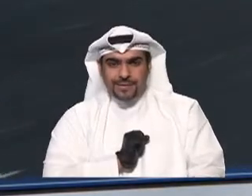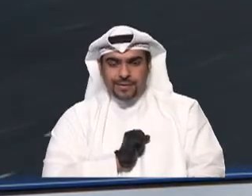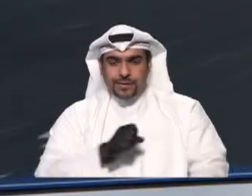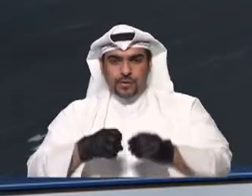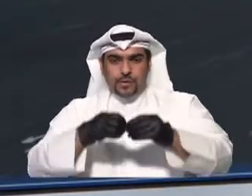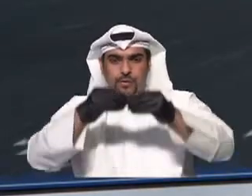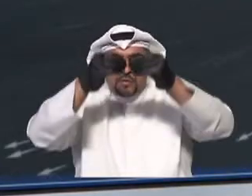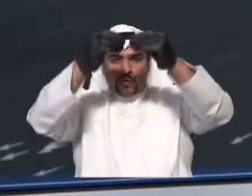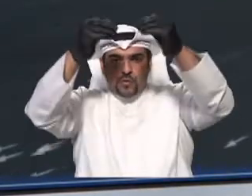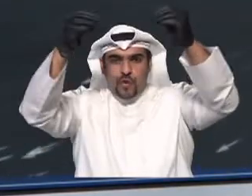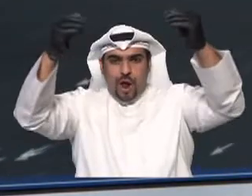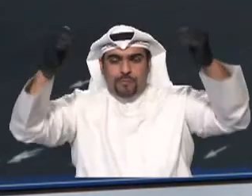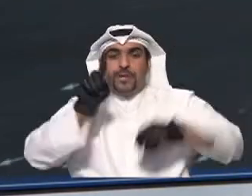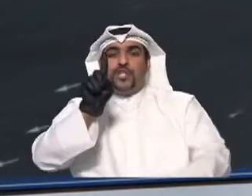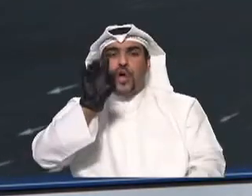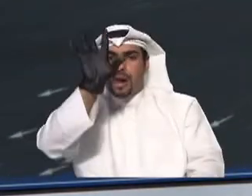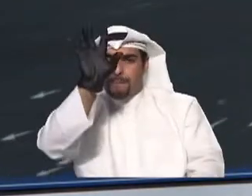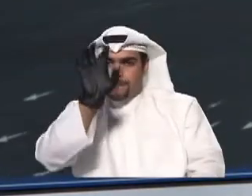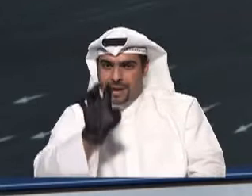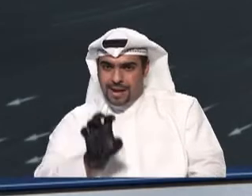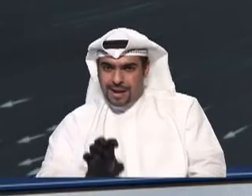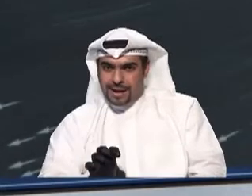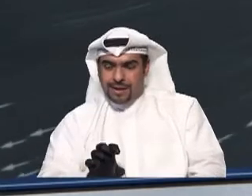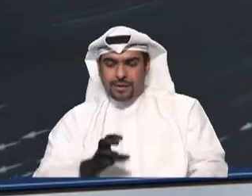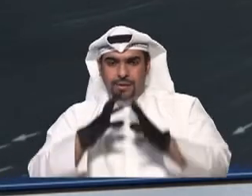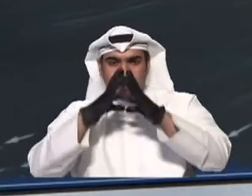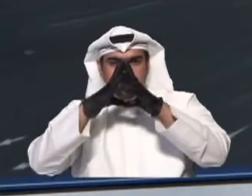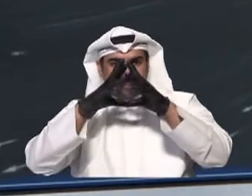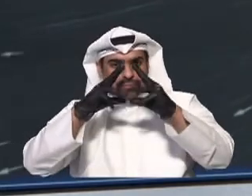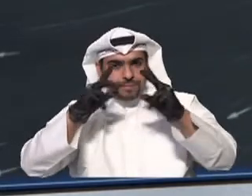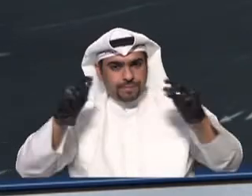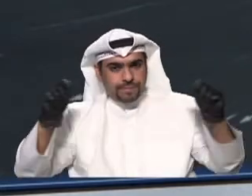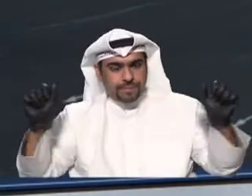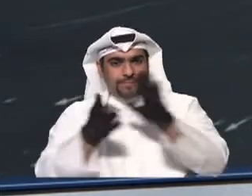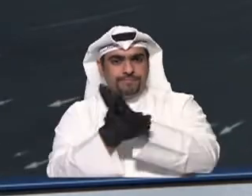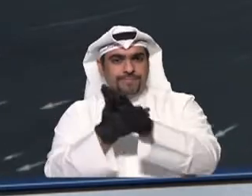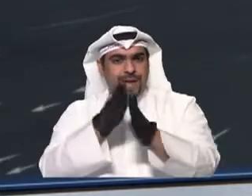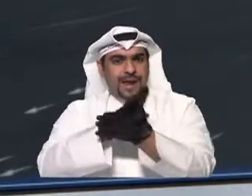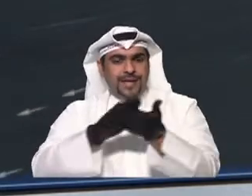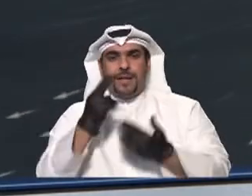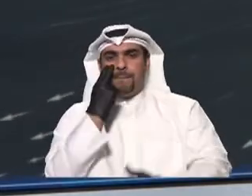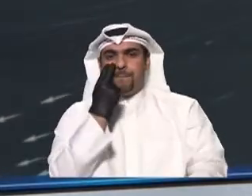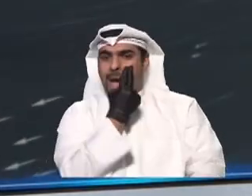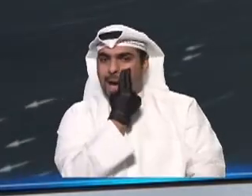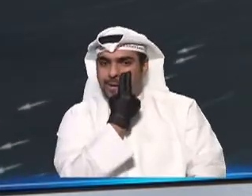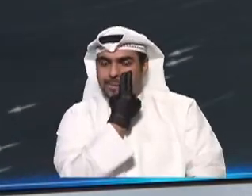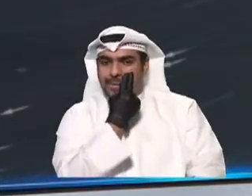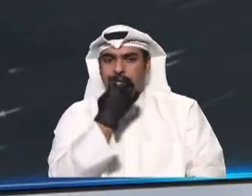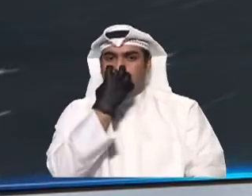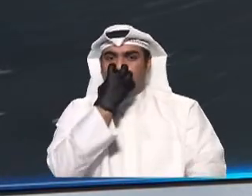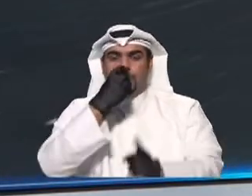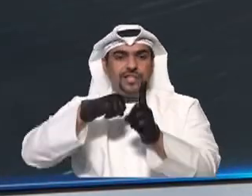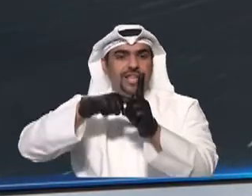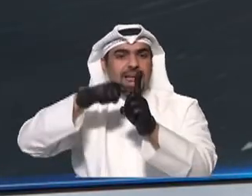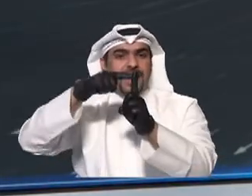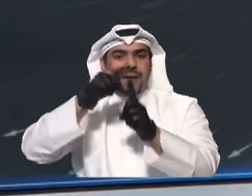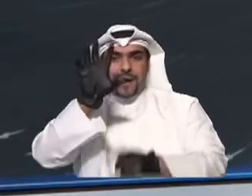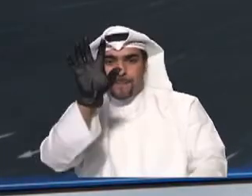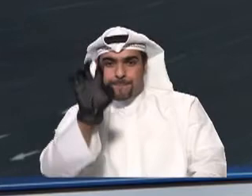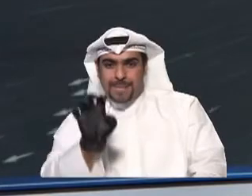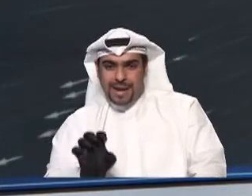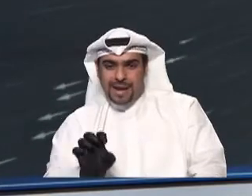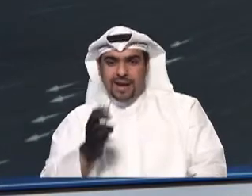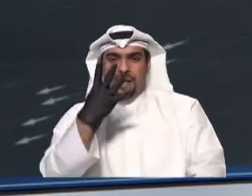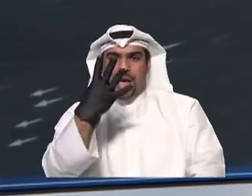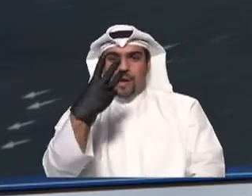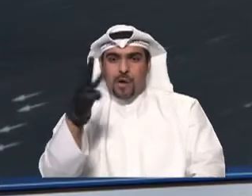الغبار تدريجيا إن شاء الله ابتداء من المغرب، ودرجات الحرارة المتوقعة في منتصف هذه الليلة قد تصل إلى 34 درجة مئوية خاصة